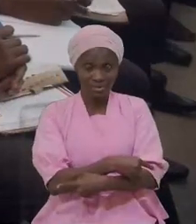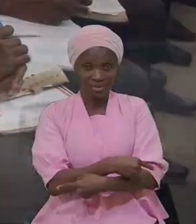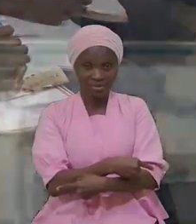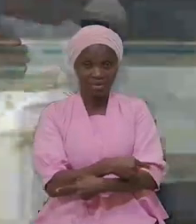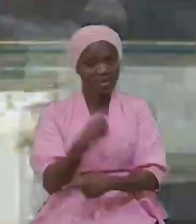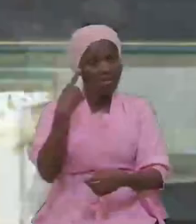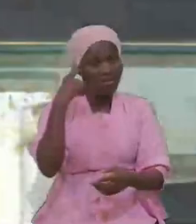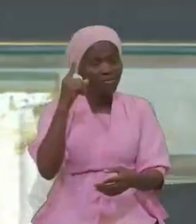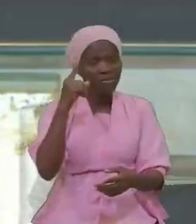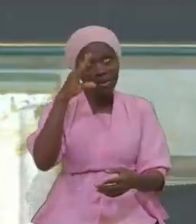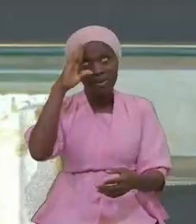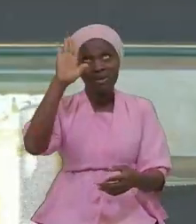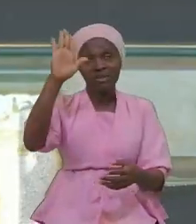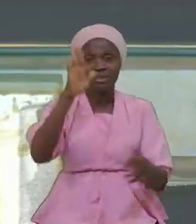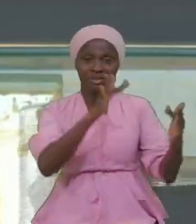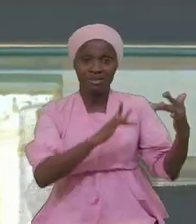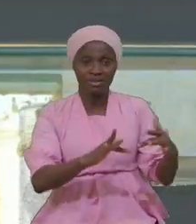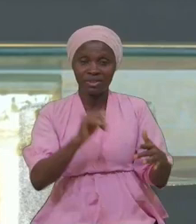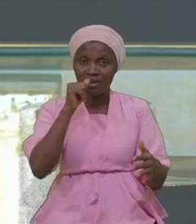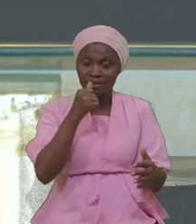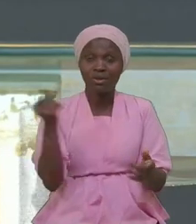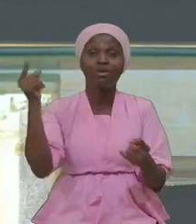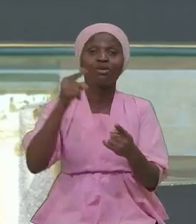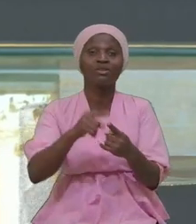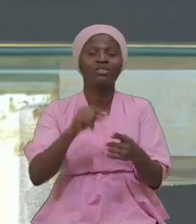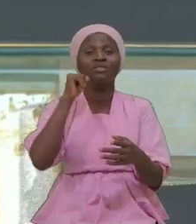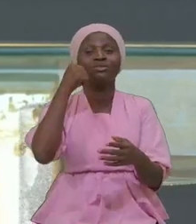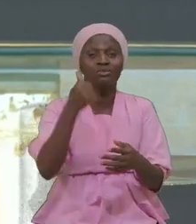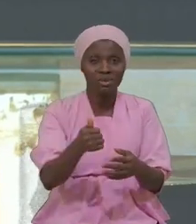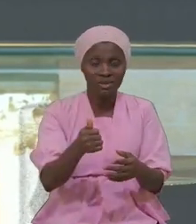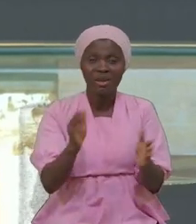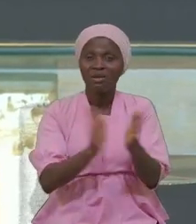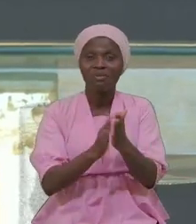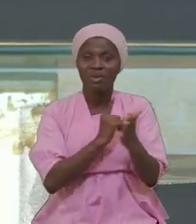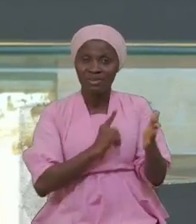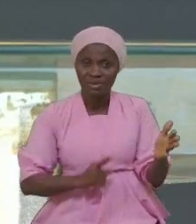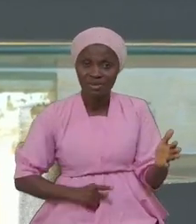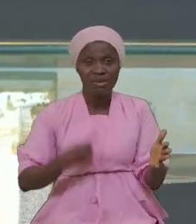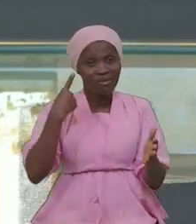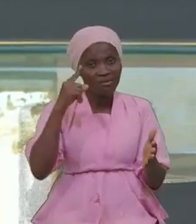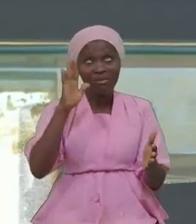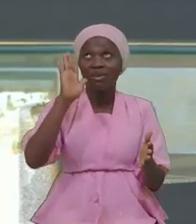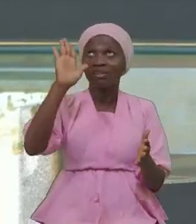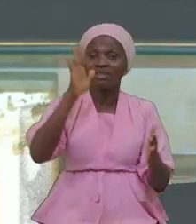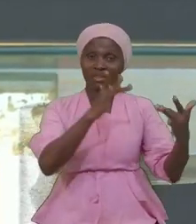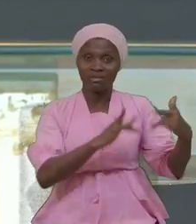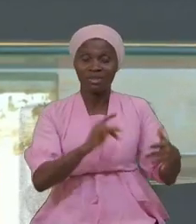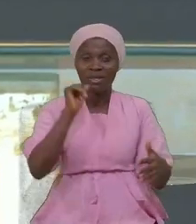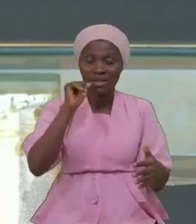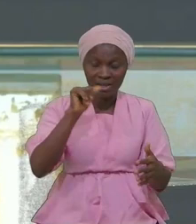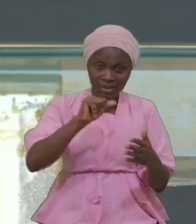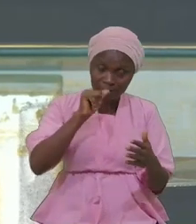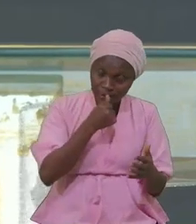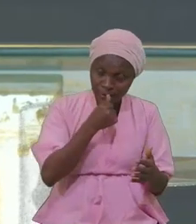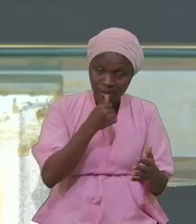Louez l'Éternel, car sa miséricorde durera jusqu'à la fin de votre vie. Louez l'Éternel, car sa miséricorde dure